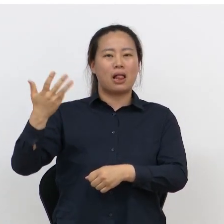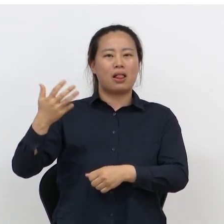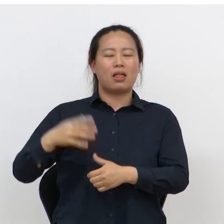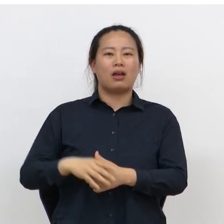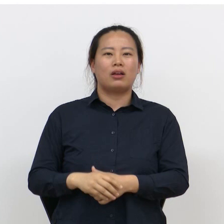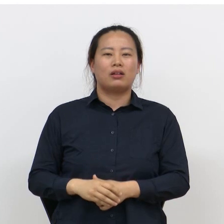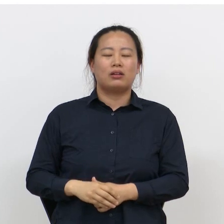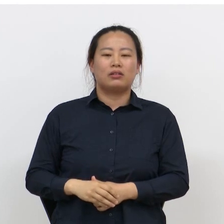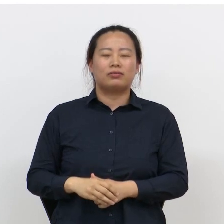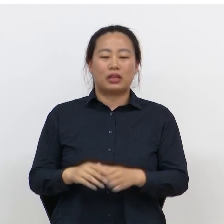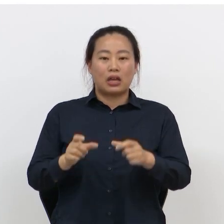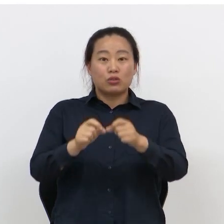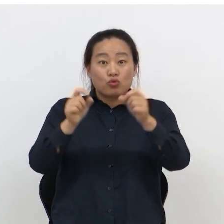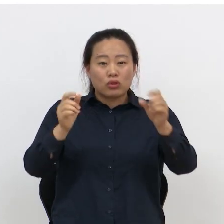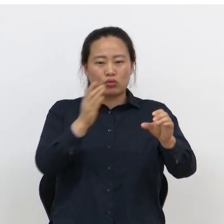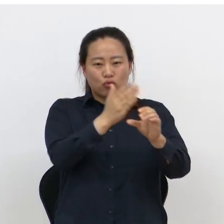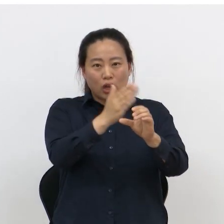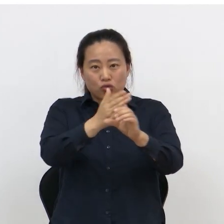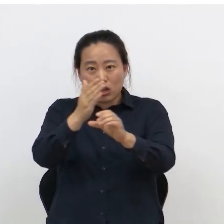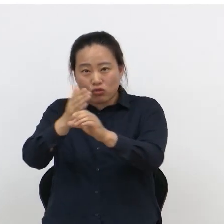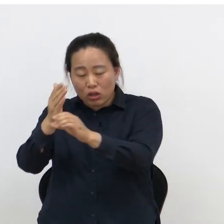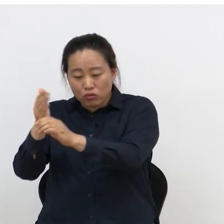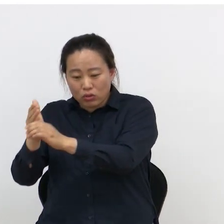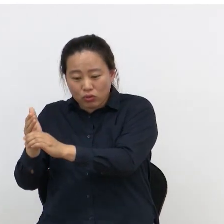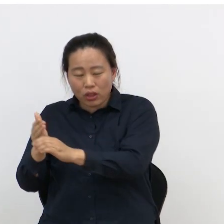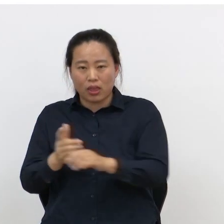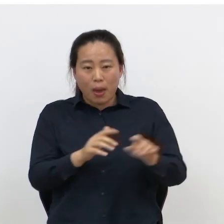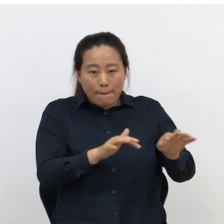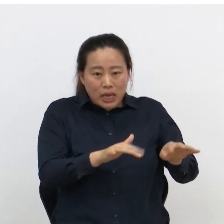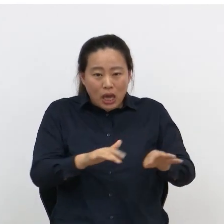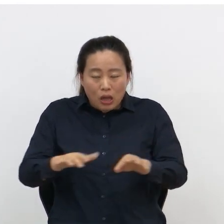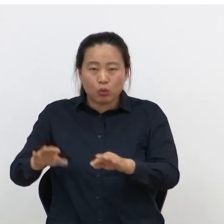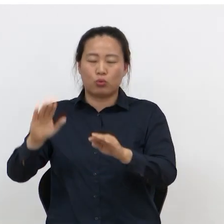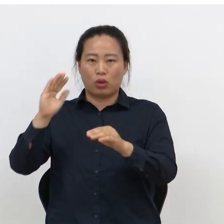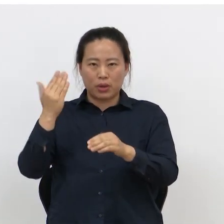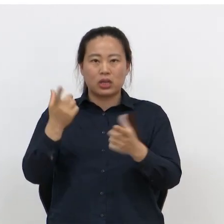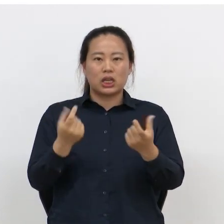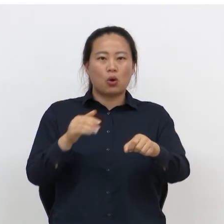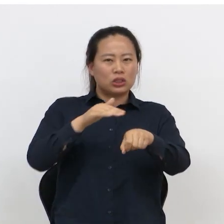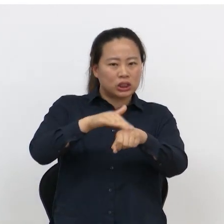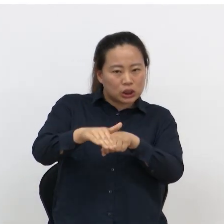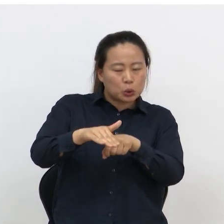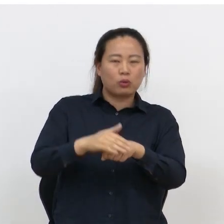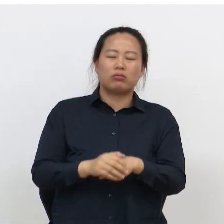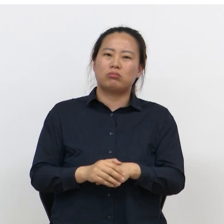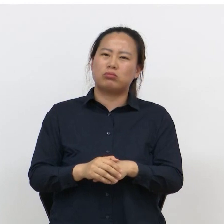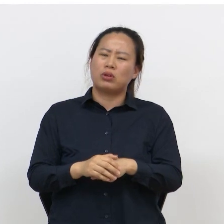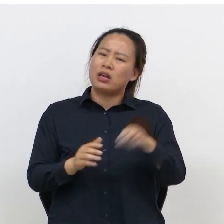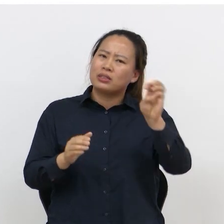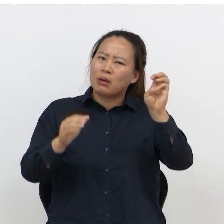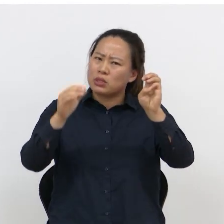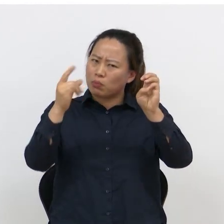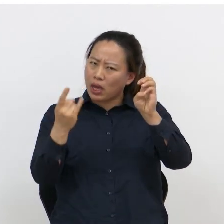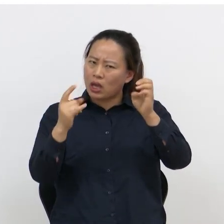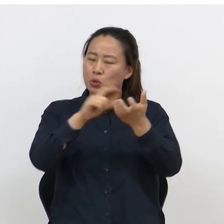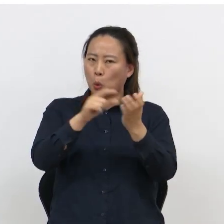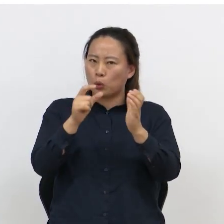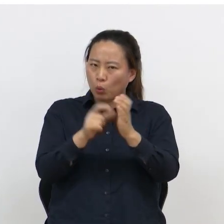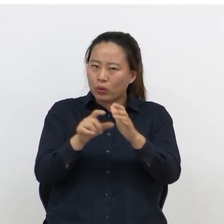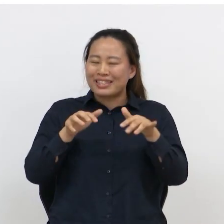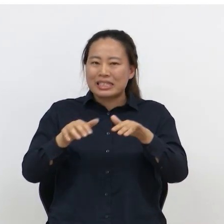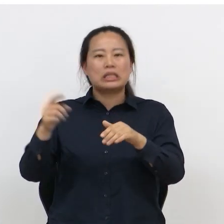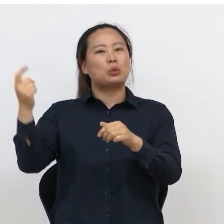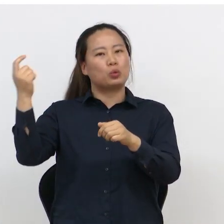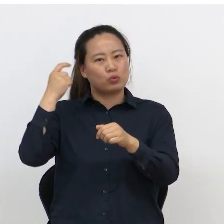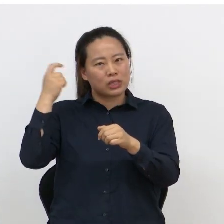사이의 건반들을 치게 되면 이 줄들이 이런 숫자로 진동을 합니다. 한 음계당 한 30회 정도 진동 숫자가 많아지는